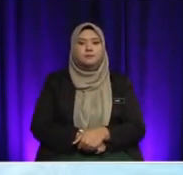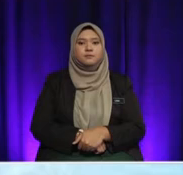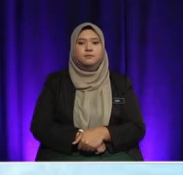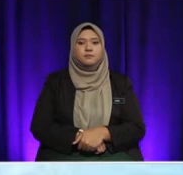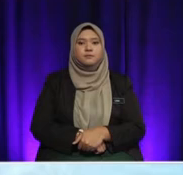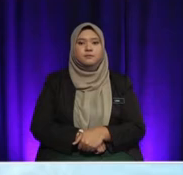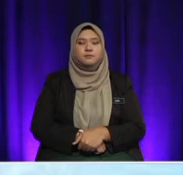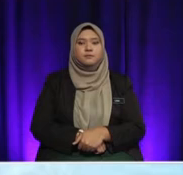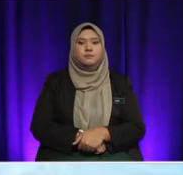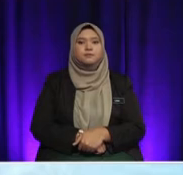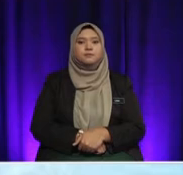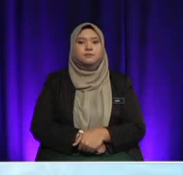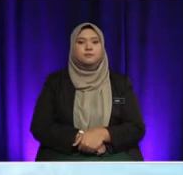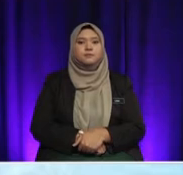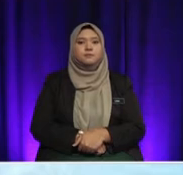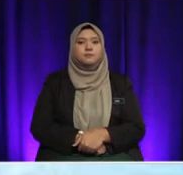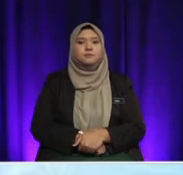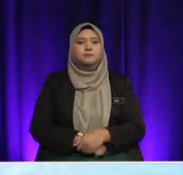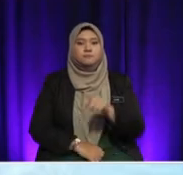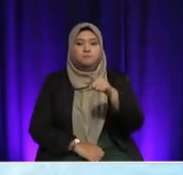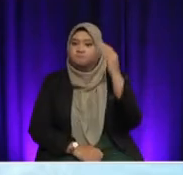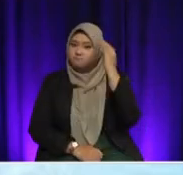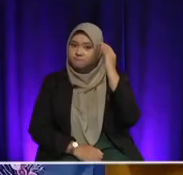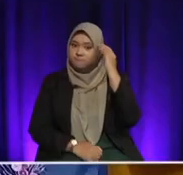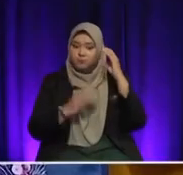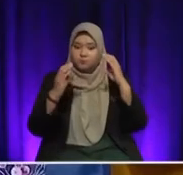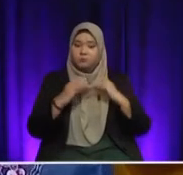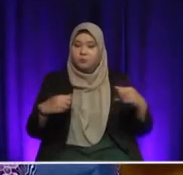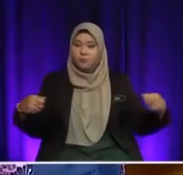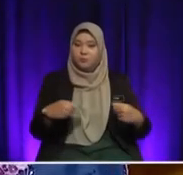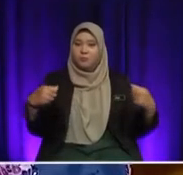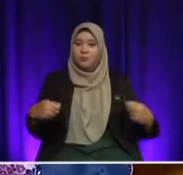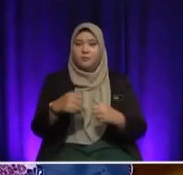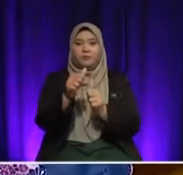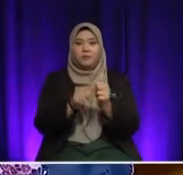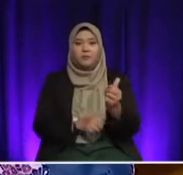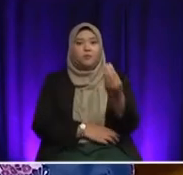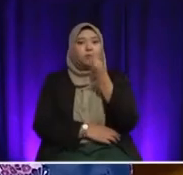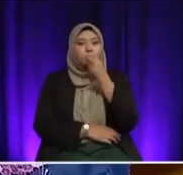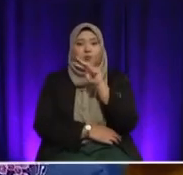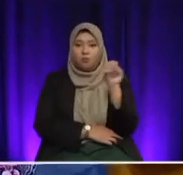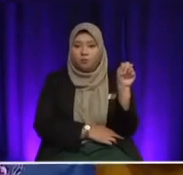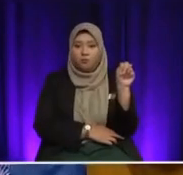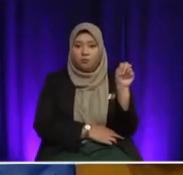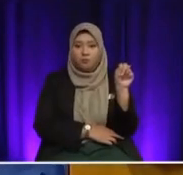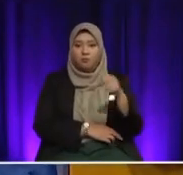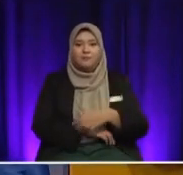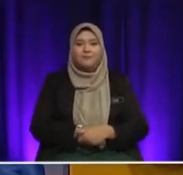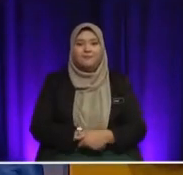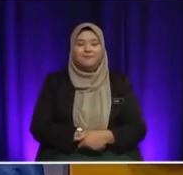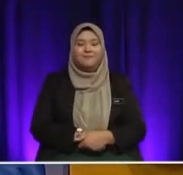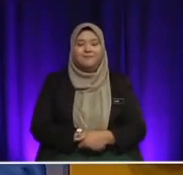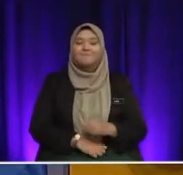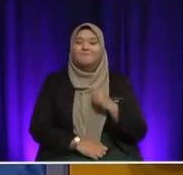dekat platform dia. Dia lekat dekat platform, dia lekat dekat penekan dia. Dan akhir sekali, diameter kepingan burger